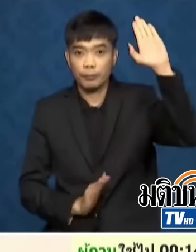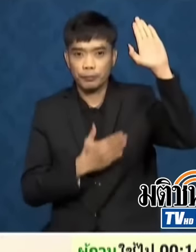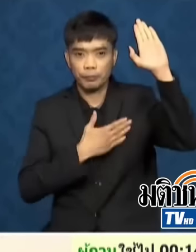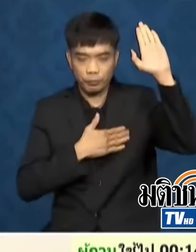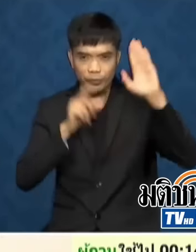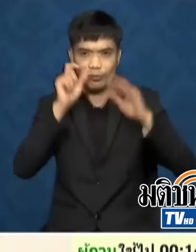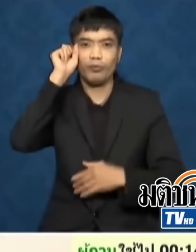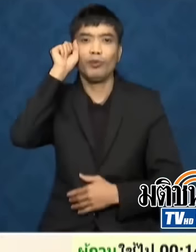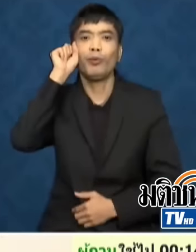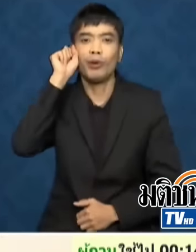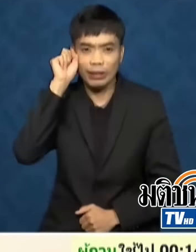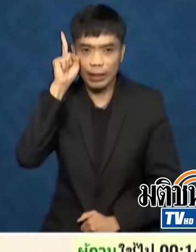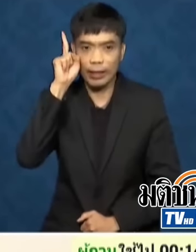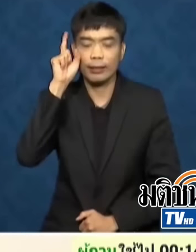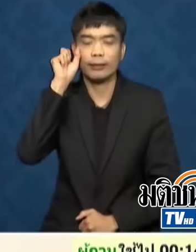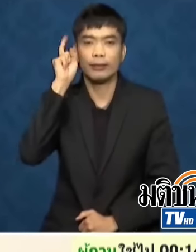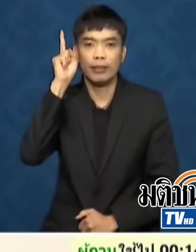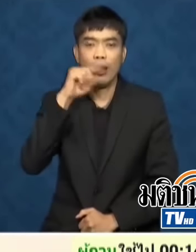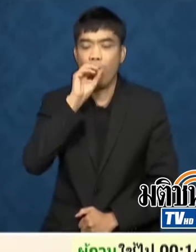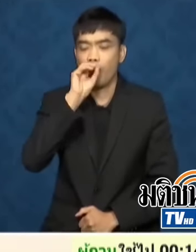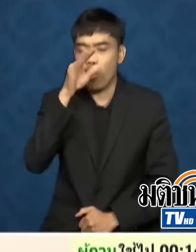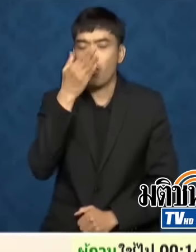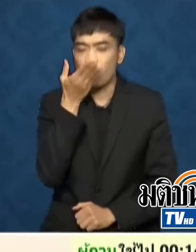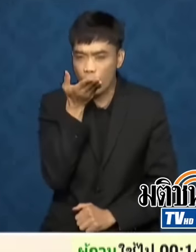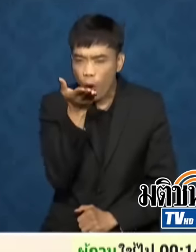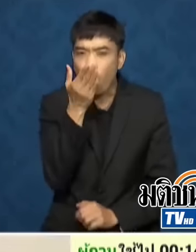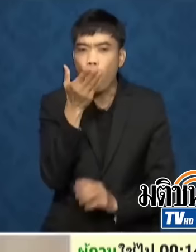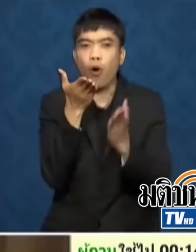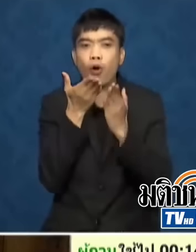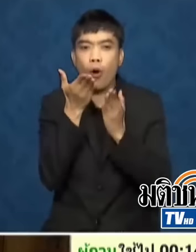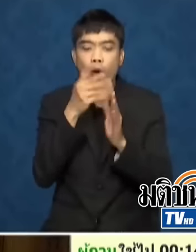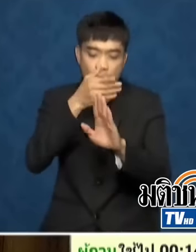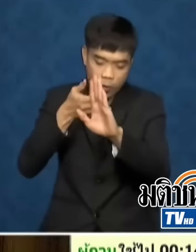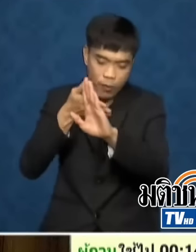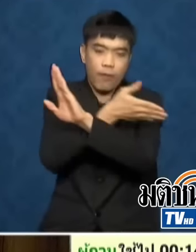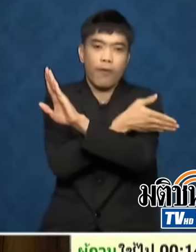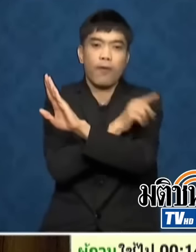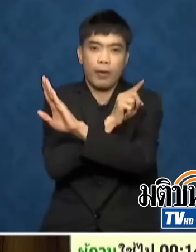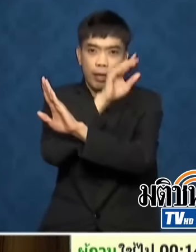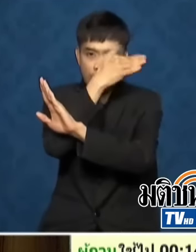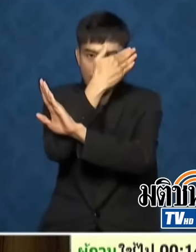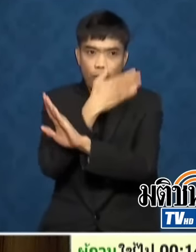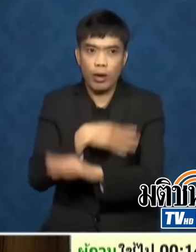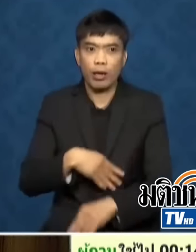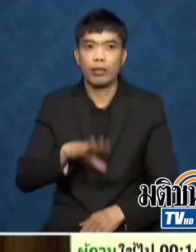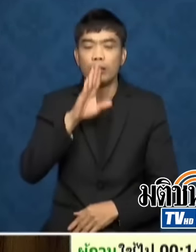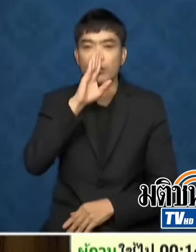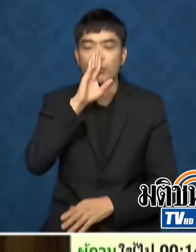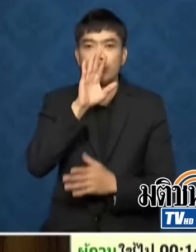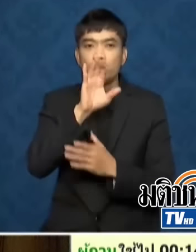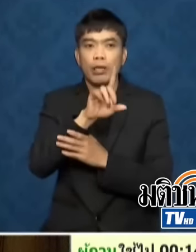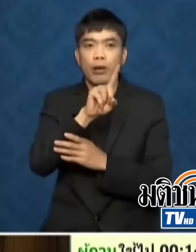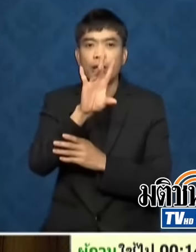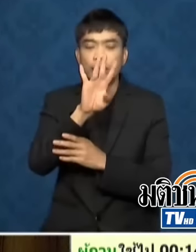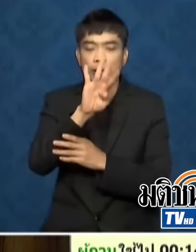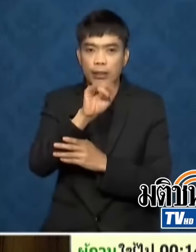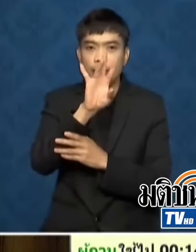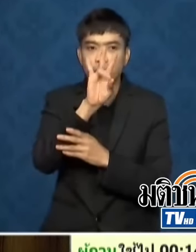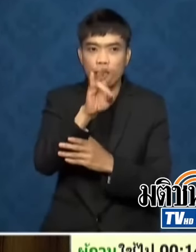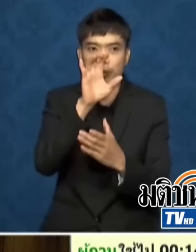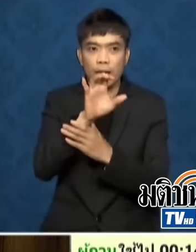ใจครับผมได้ขอร้องตั้งแต่เริ่มต้นแล้วว่า147ไม่สามารถที่จะ